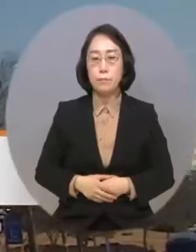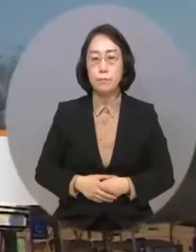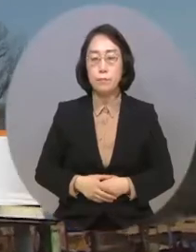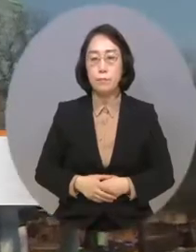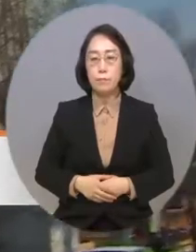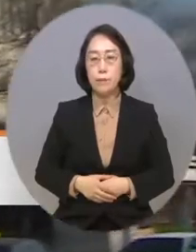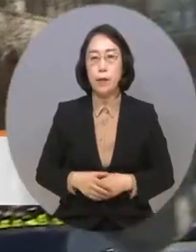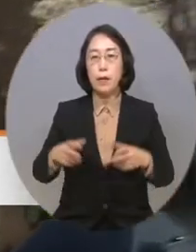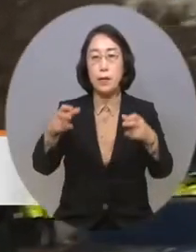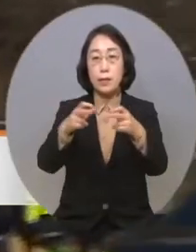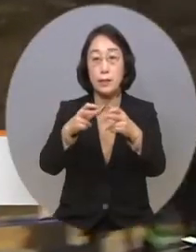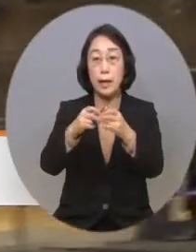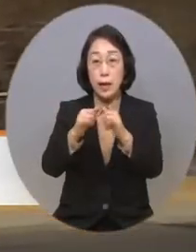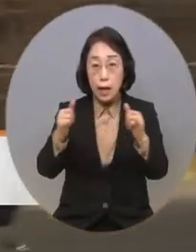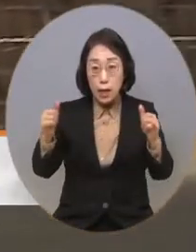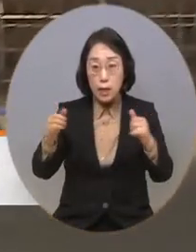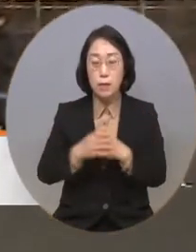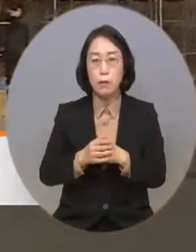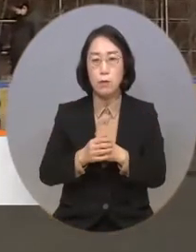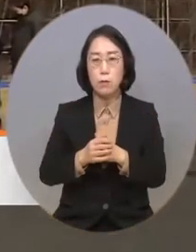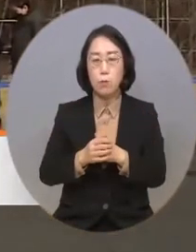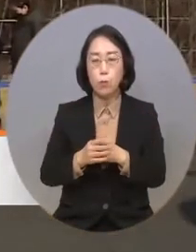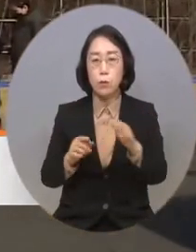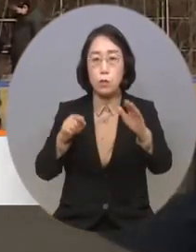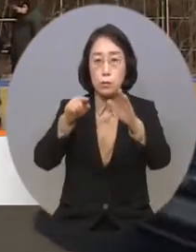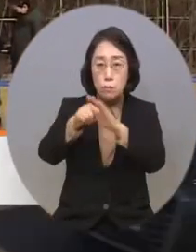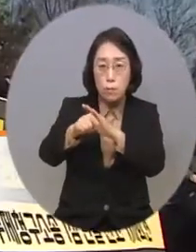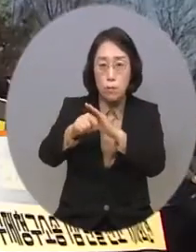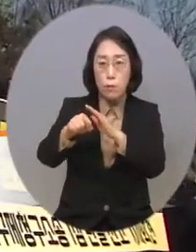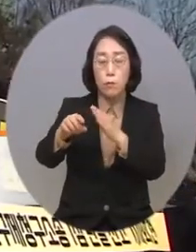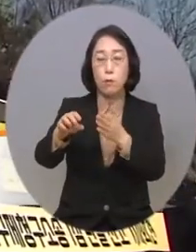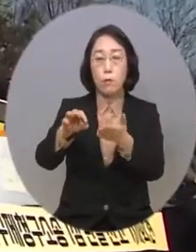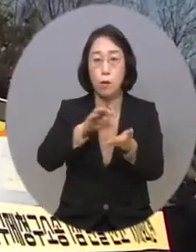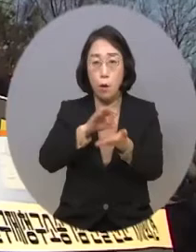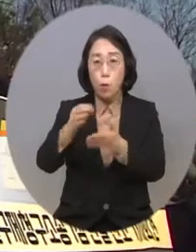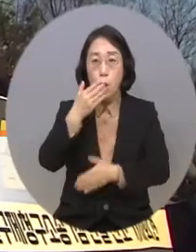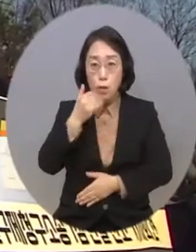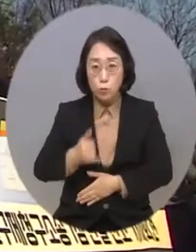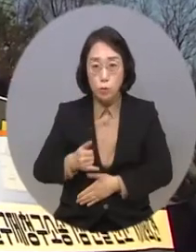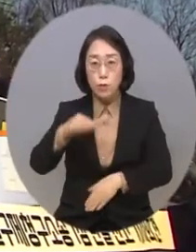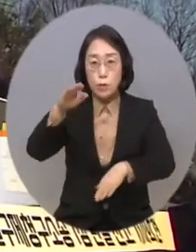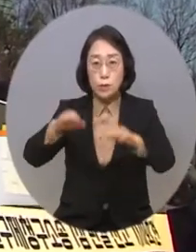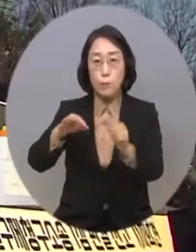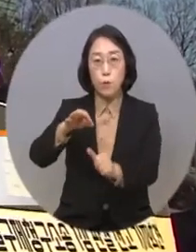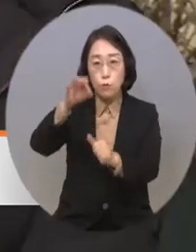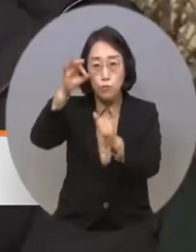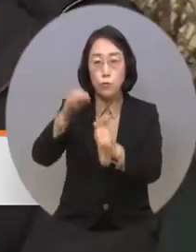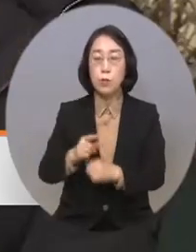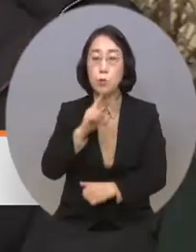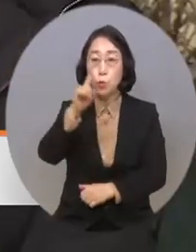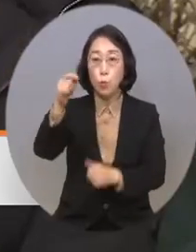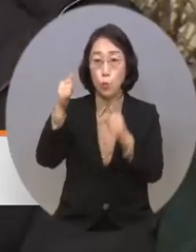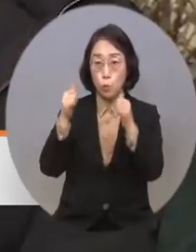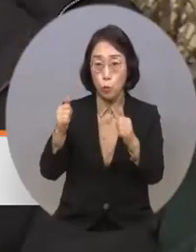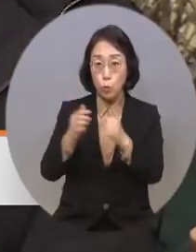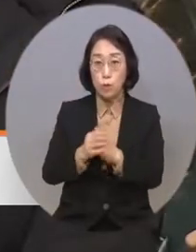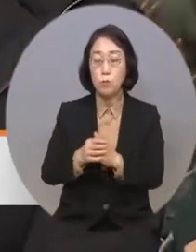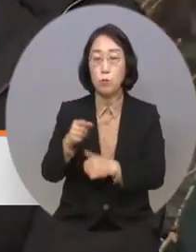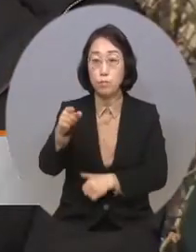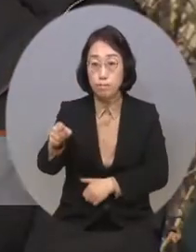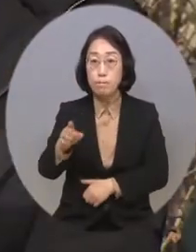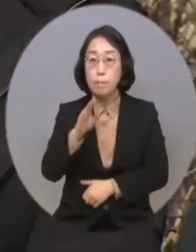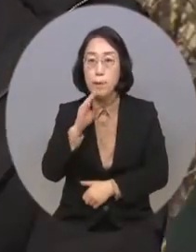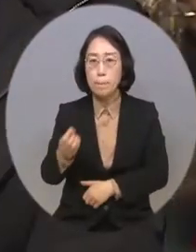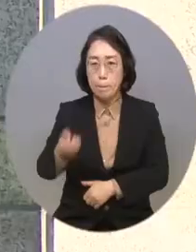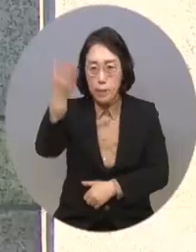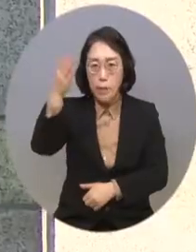장애인 당사자 등이 공중이용시설의 접근성을 보장하라며 낸 차별구제 청구소송에서 법원이 원고 측 손을